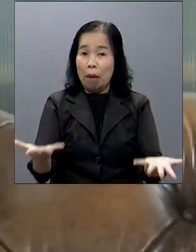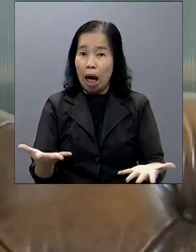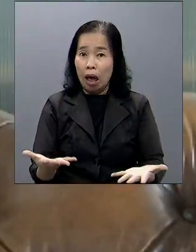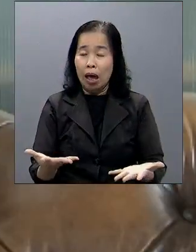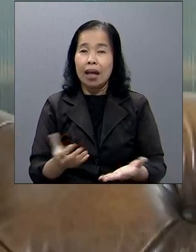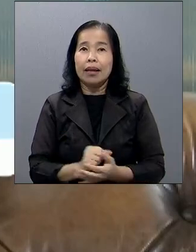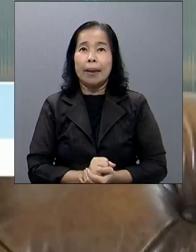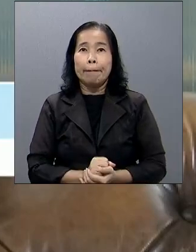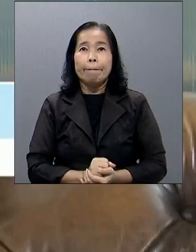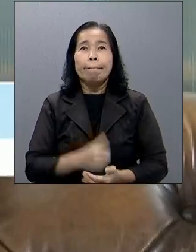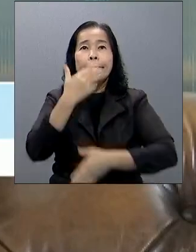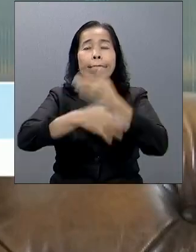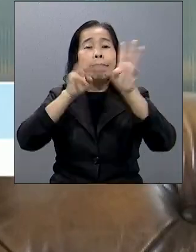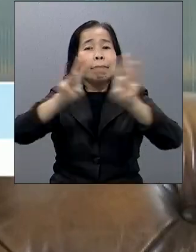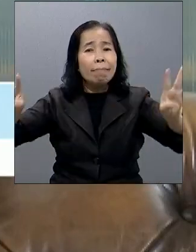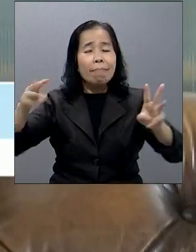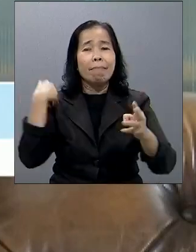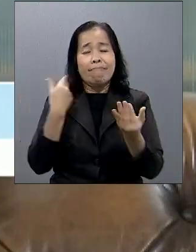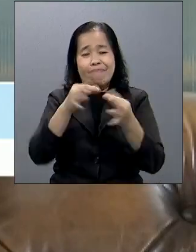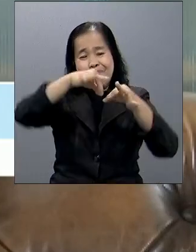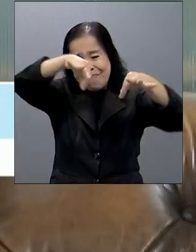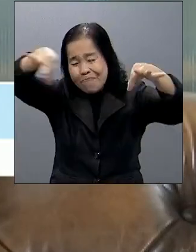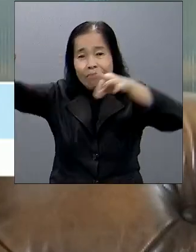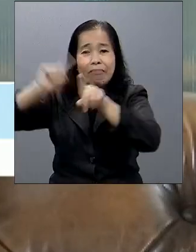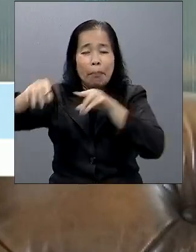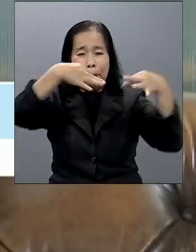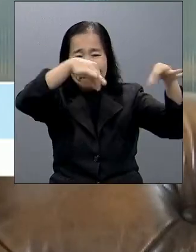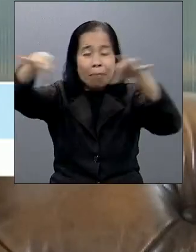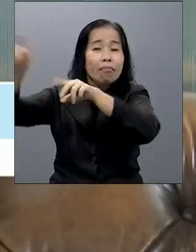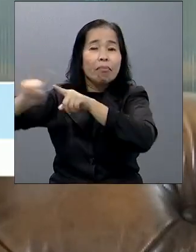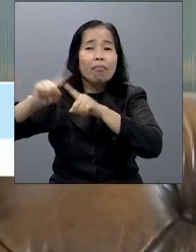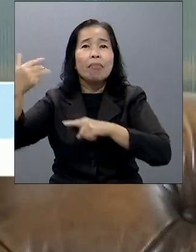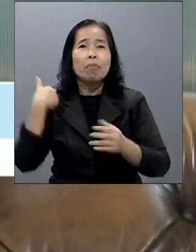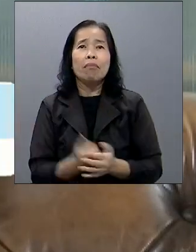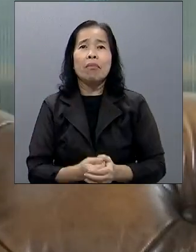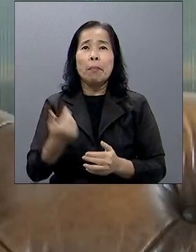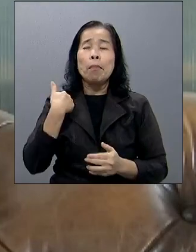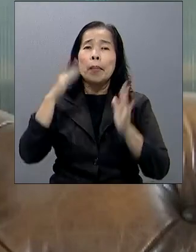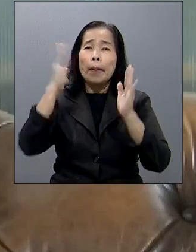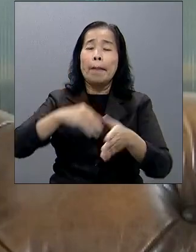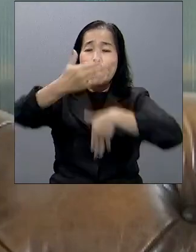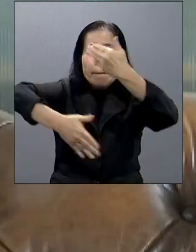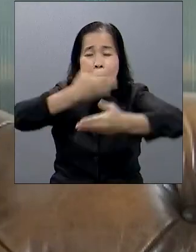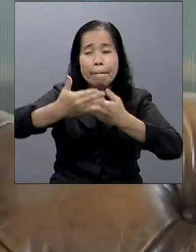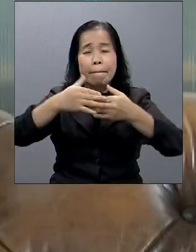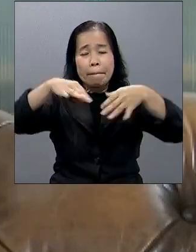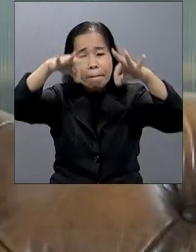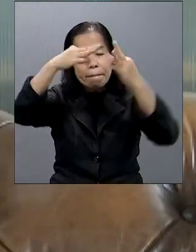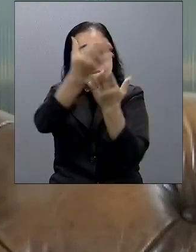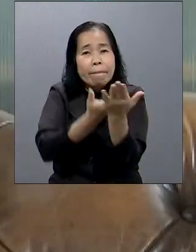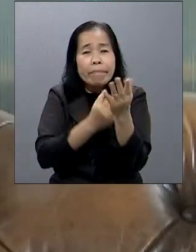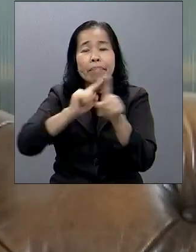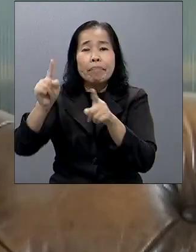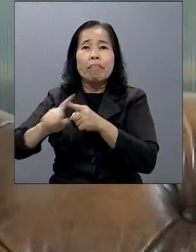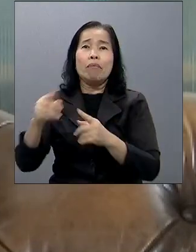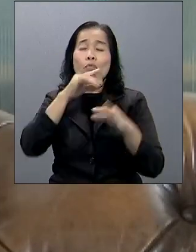แพลตฟอร์มขายอยู่เป็นล้านล้านใบต่องวดถ้าคุณไปจับทุกใบที่เขาขายนะครับเขาขายล้